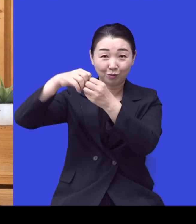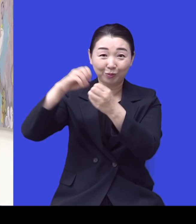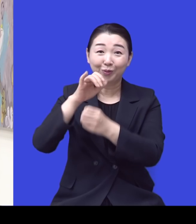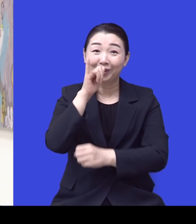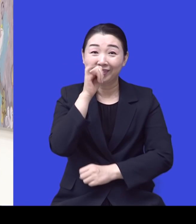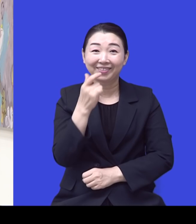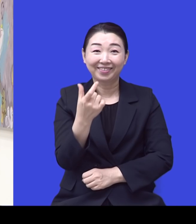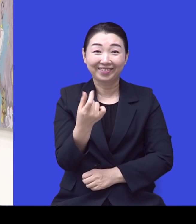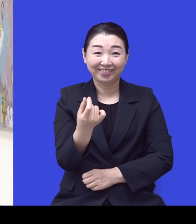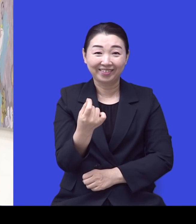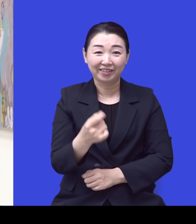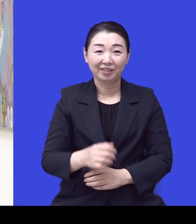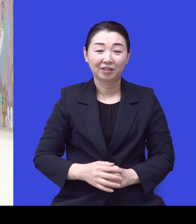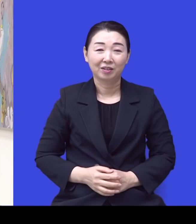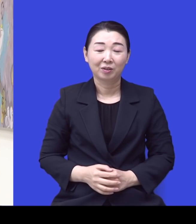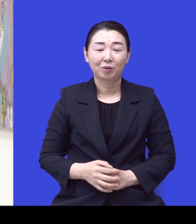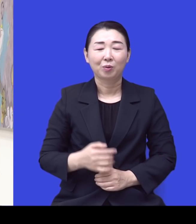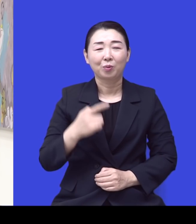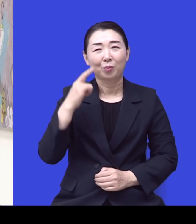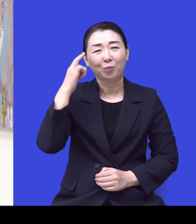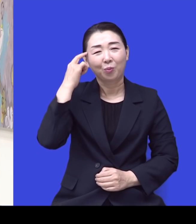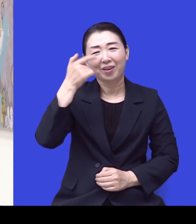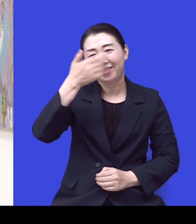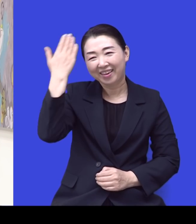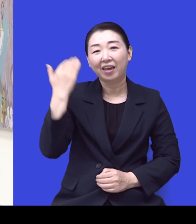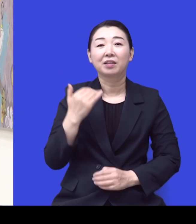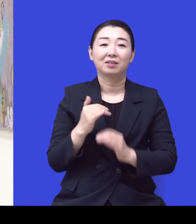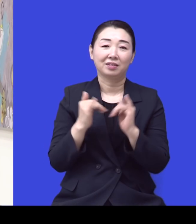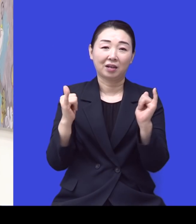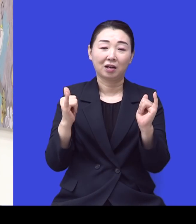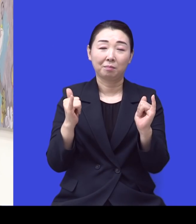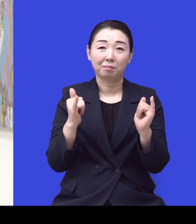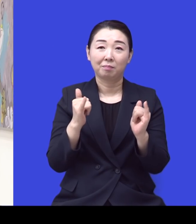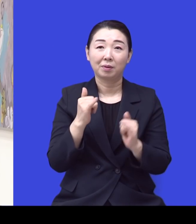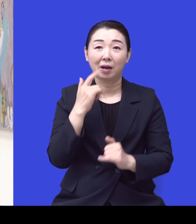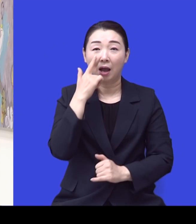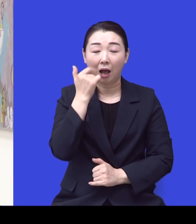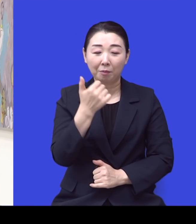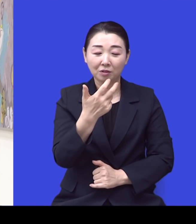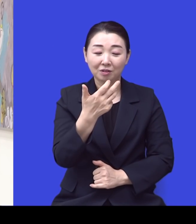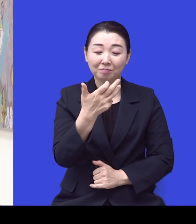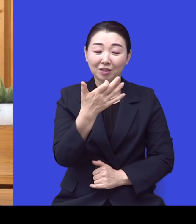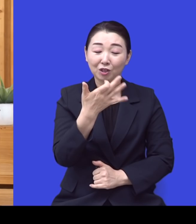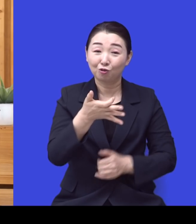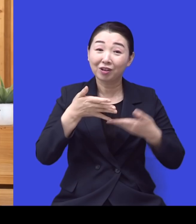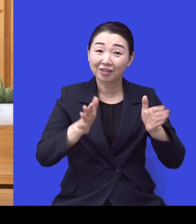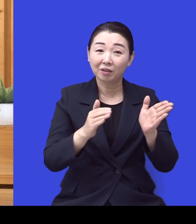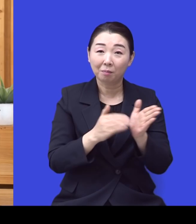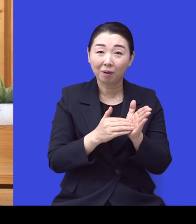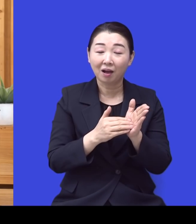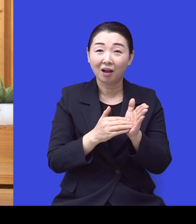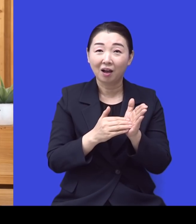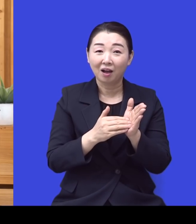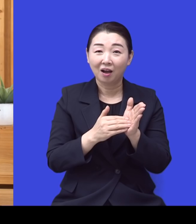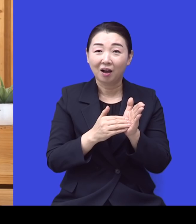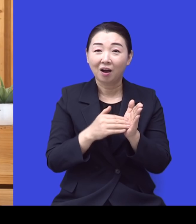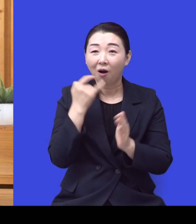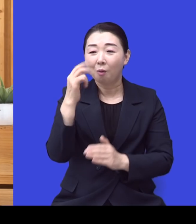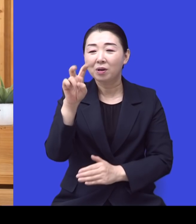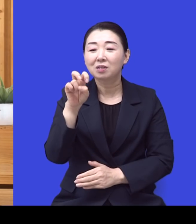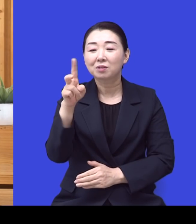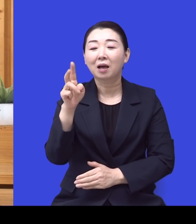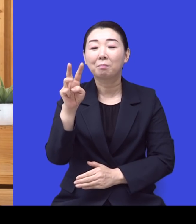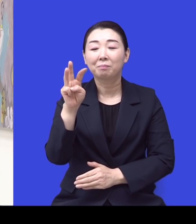그 당시는 옛날 분이시니까 아버님이 19년생이고 예. 어머님이 23년생이시거든요. 네. 그러니까 옛날 분이시고 그러시죠.